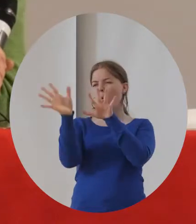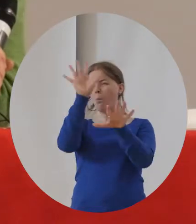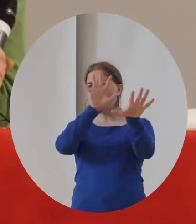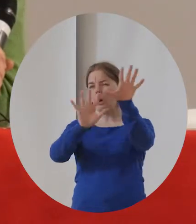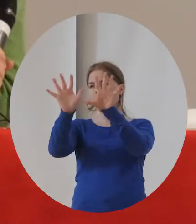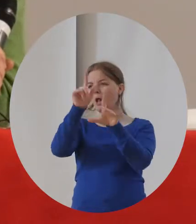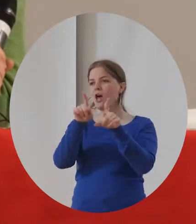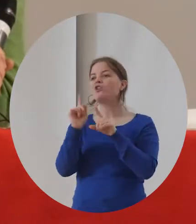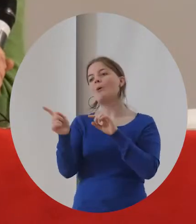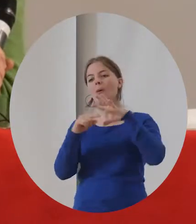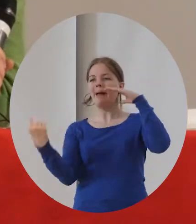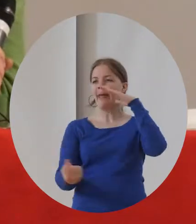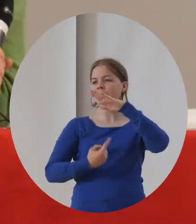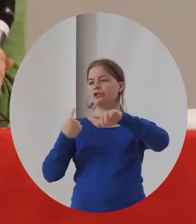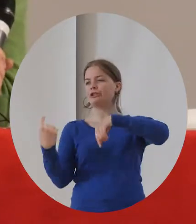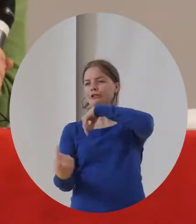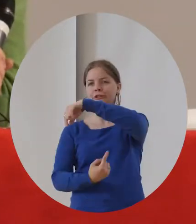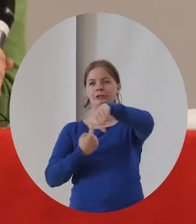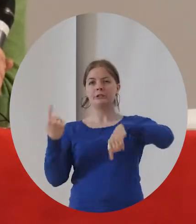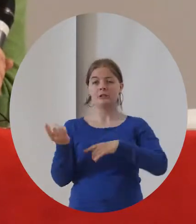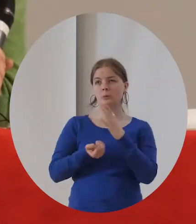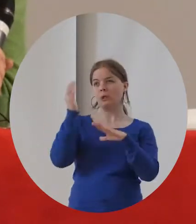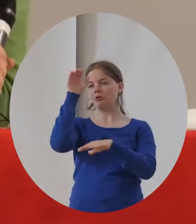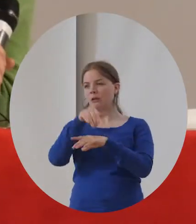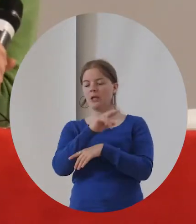peu perpétuel toute la journée, comment réussir